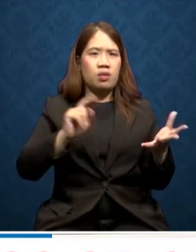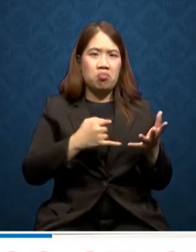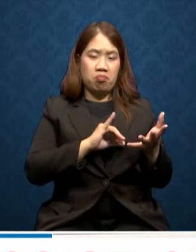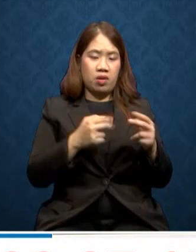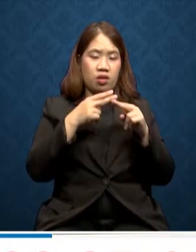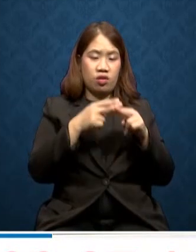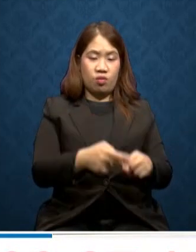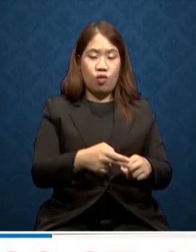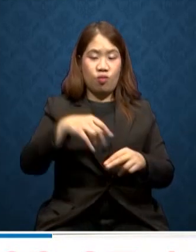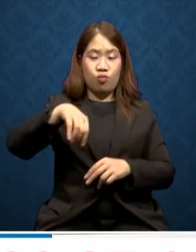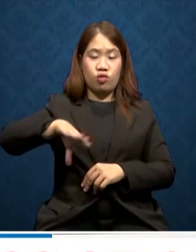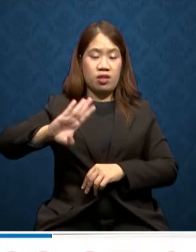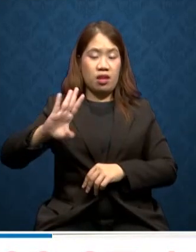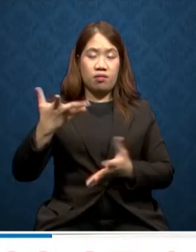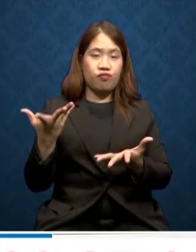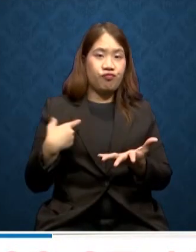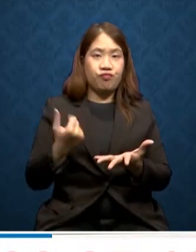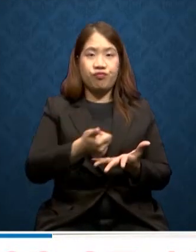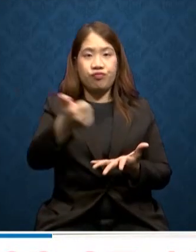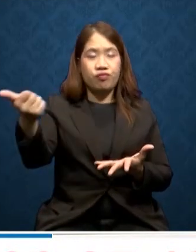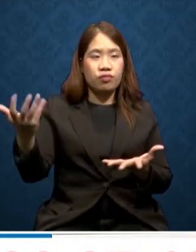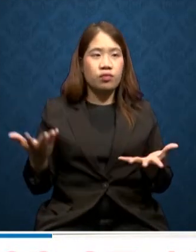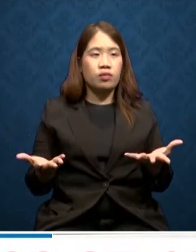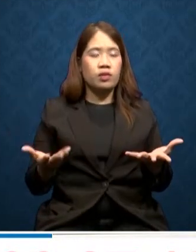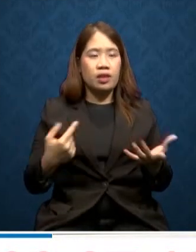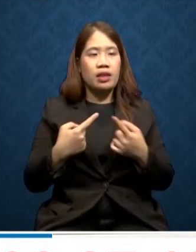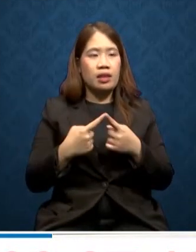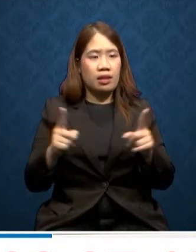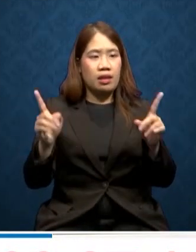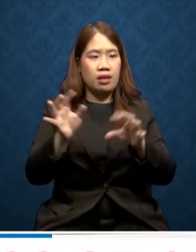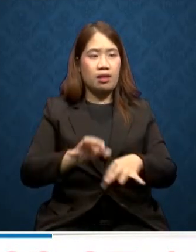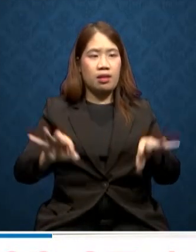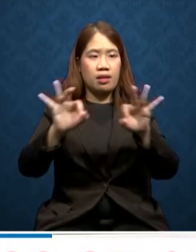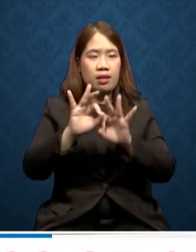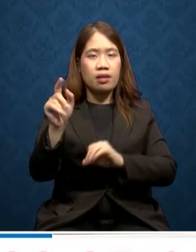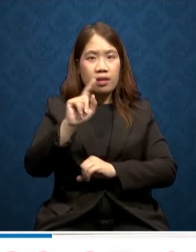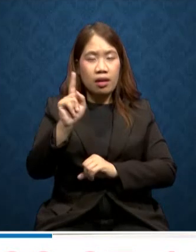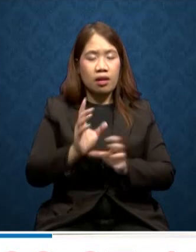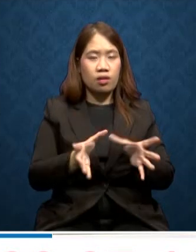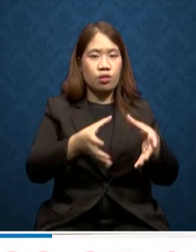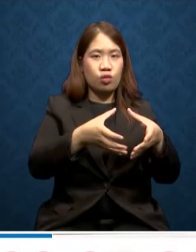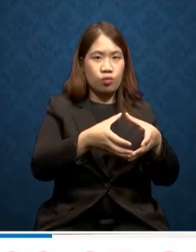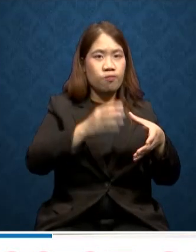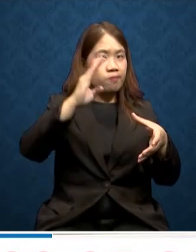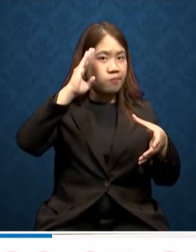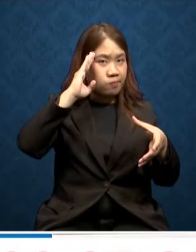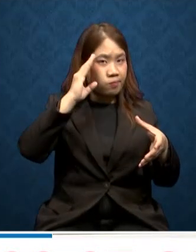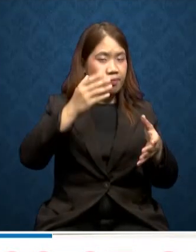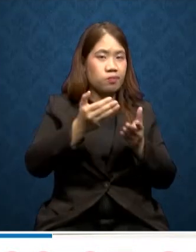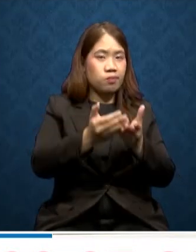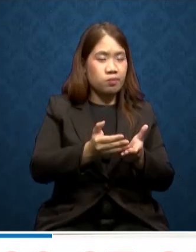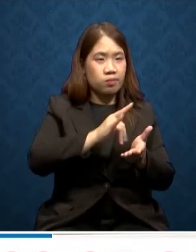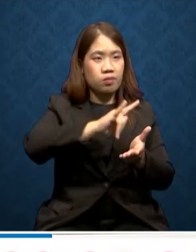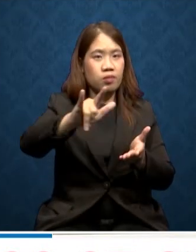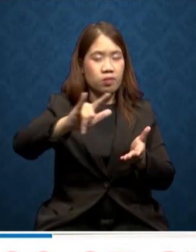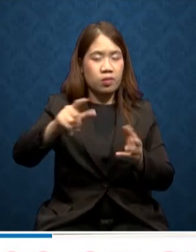นเฉพาะบริษัทที่เกี่ยวข้องและอื่นๆก็ว่ากันไปนะครับแต่ที่สำคัญคือเหล่าทัพต่างๆก็มีการวิจัยพัฒนาและไปได้ไก